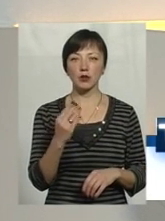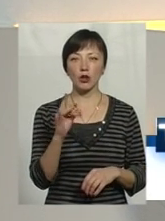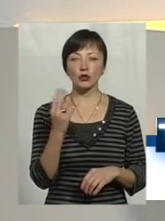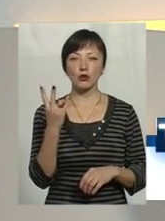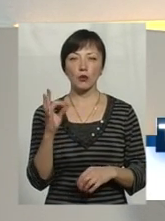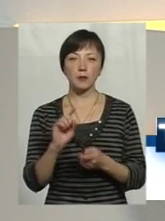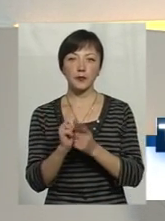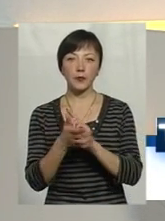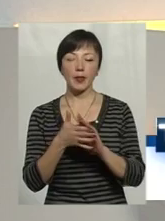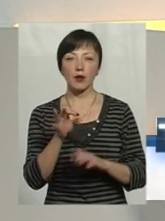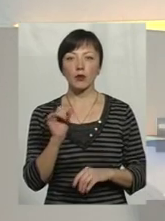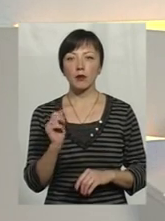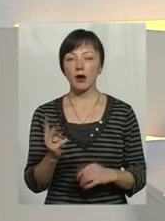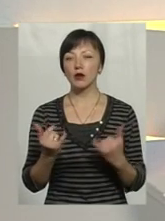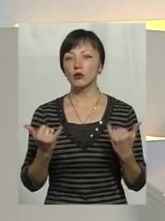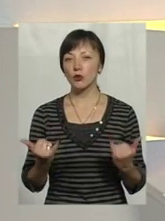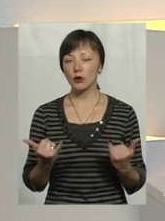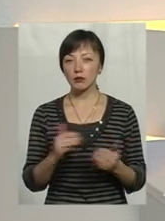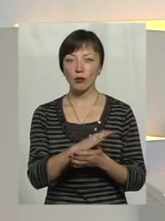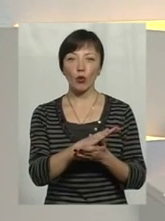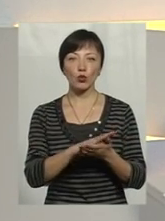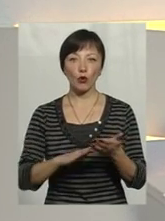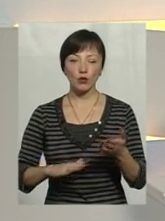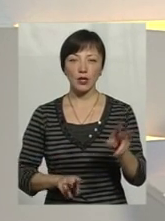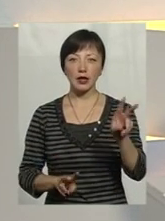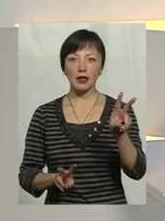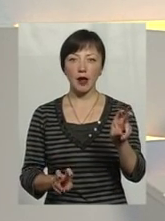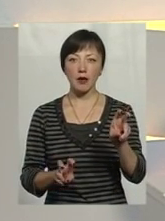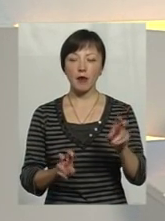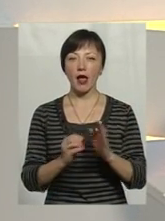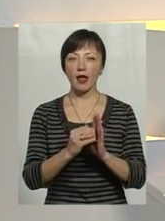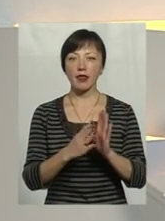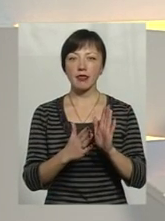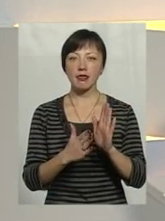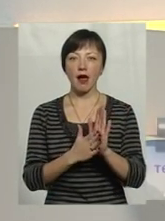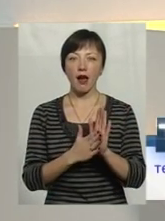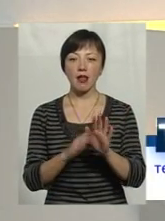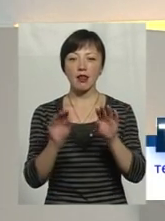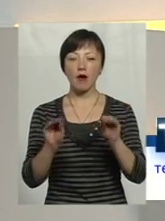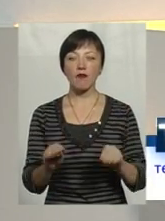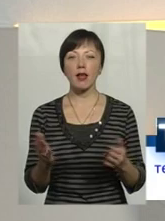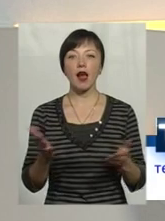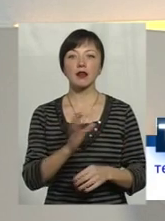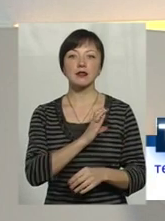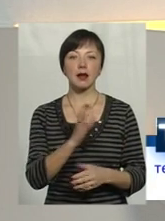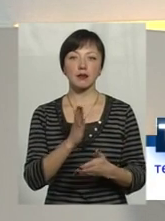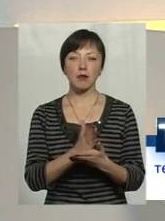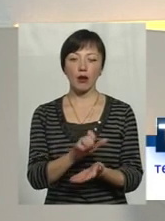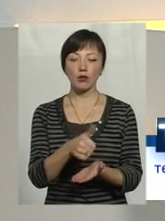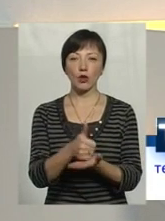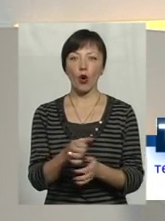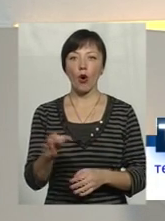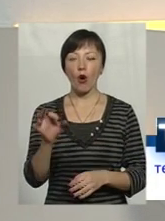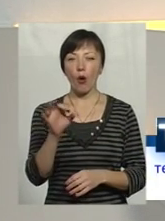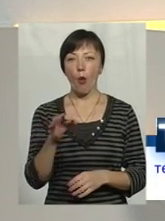Ольга Рибак. І знову у цій студії ми продовжуємо тему декларування. Які ж статки мають очільники ОДА, на